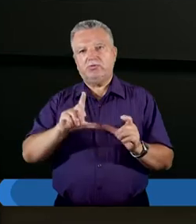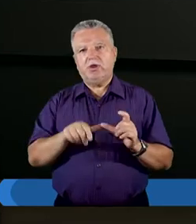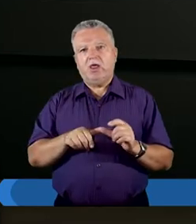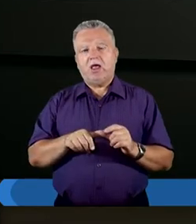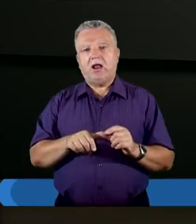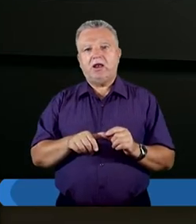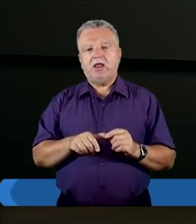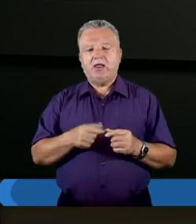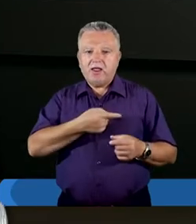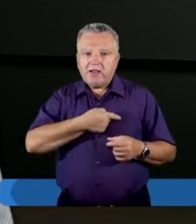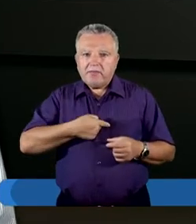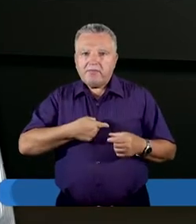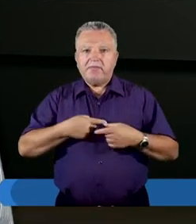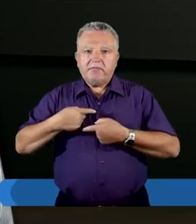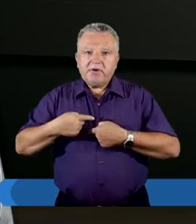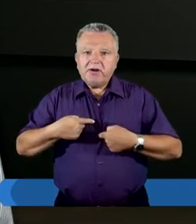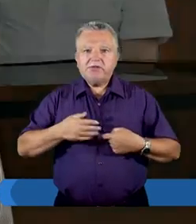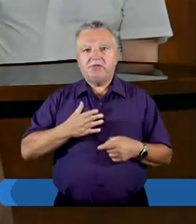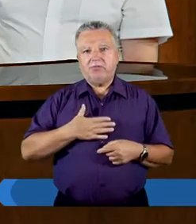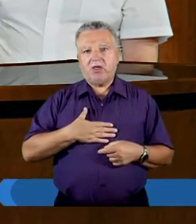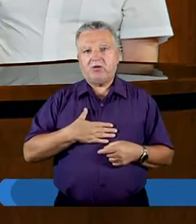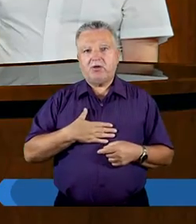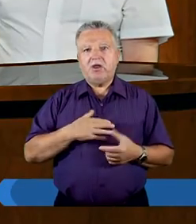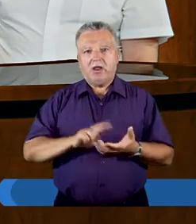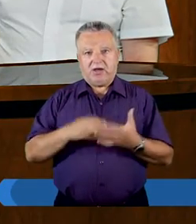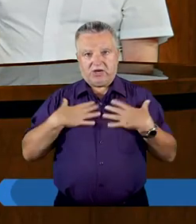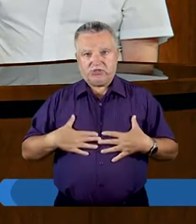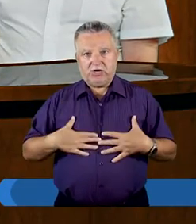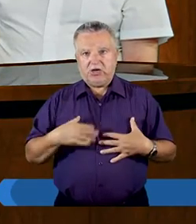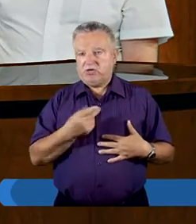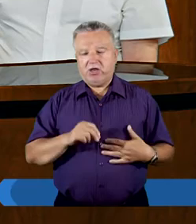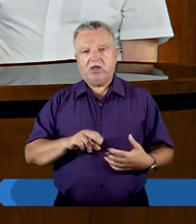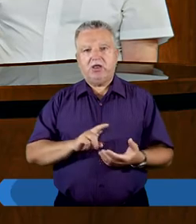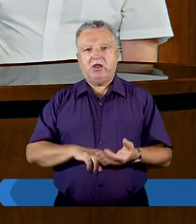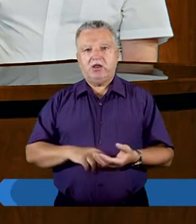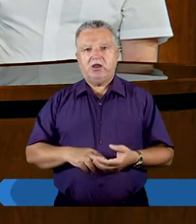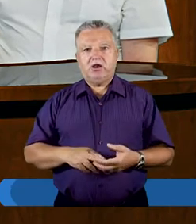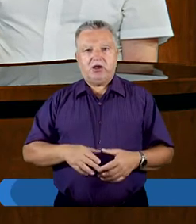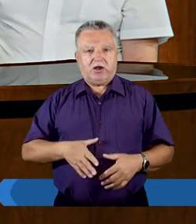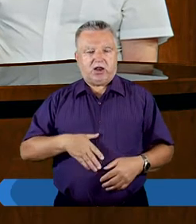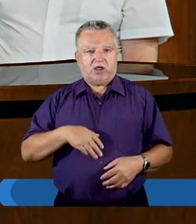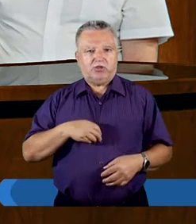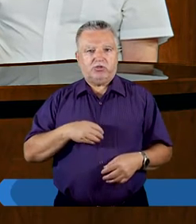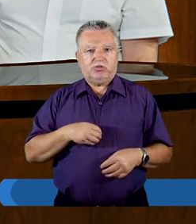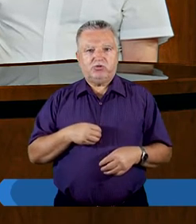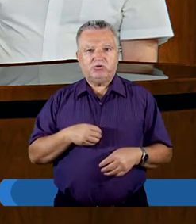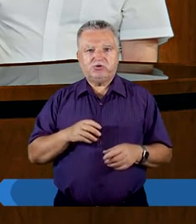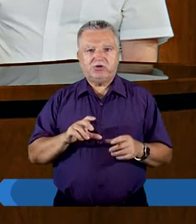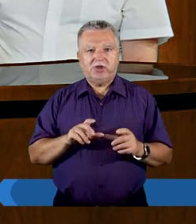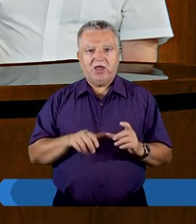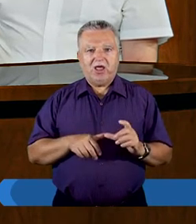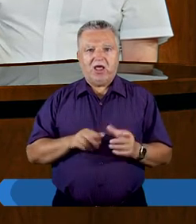Ale blizny miał. Na ciele? Na duszy bardziej. Ale na ciele pewnie też, skoro się drapał tak jakąś tam